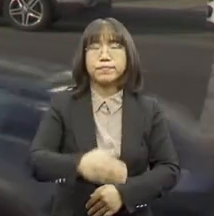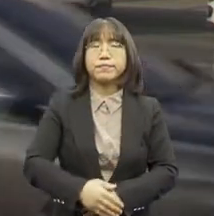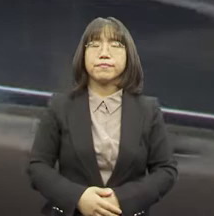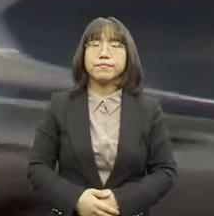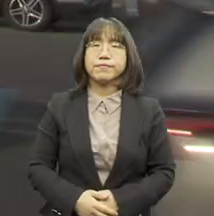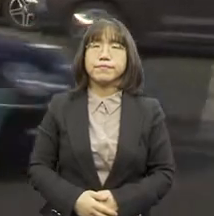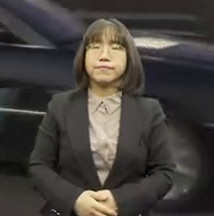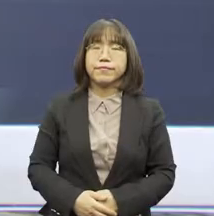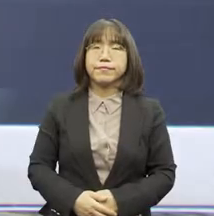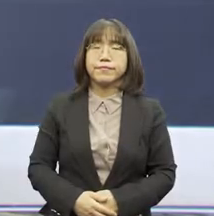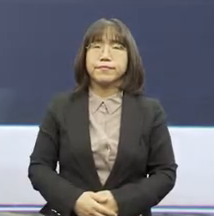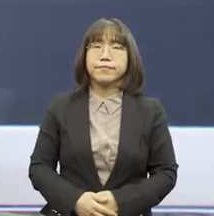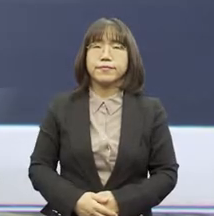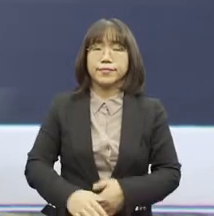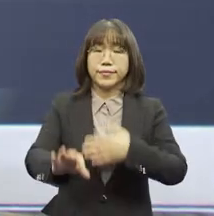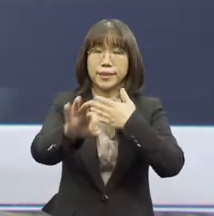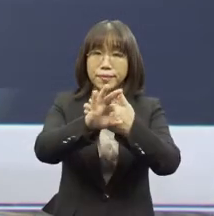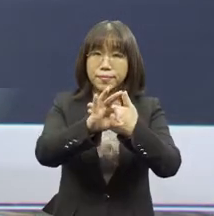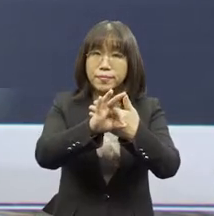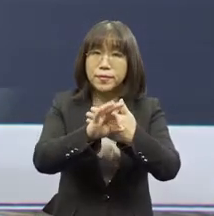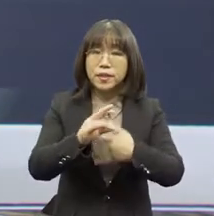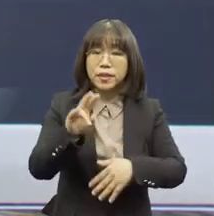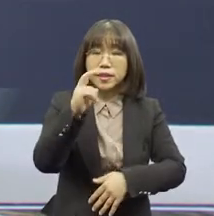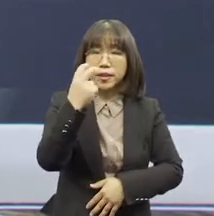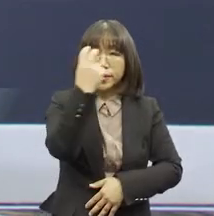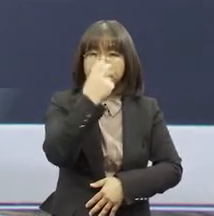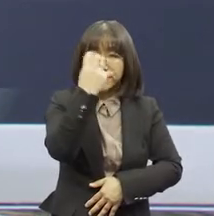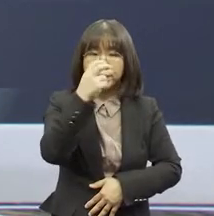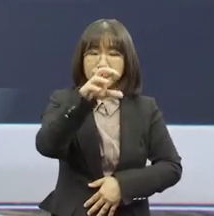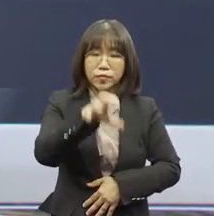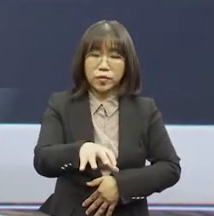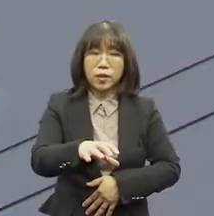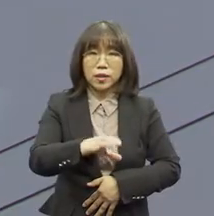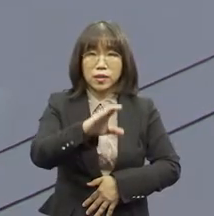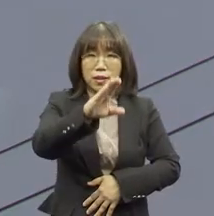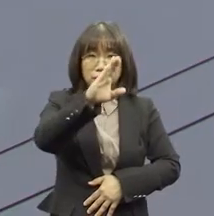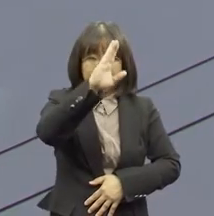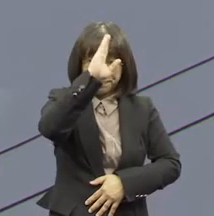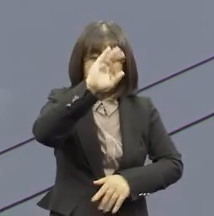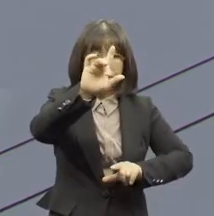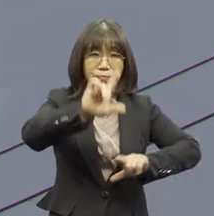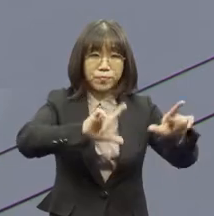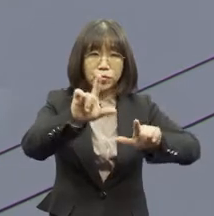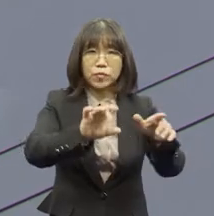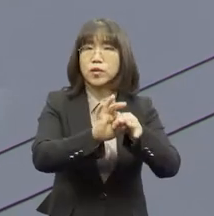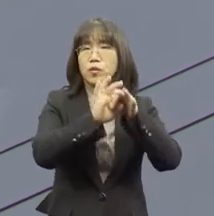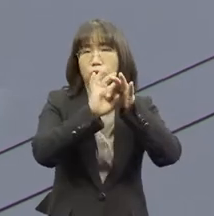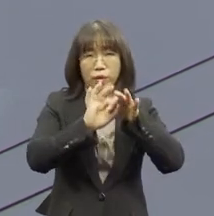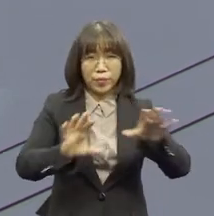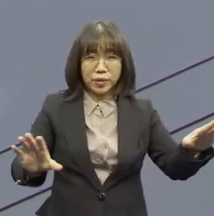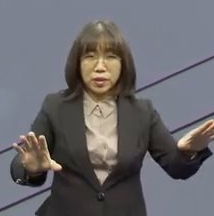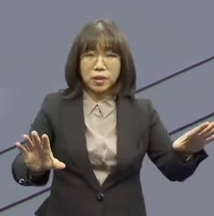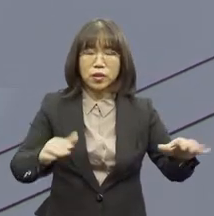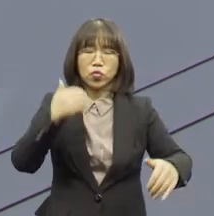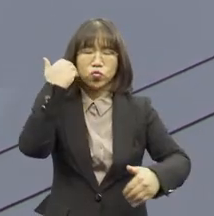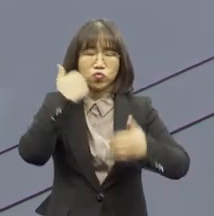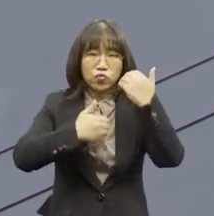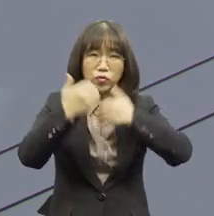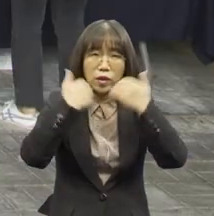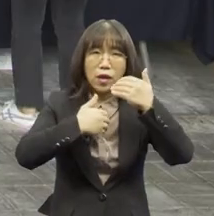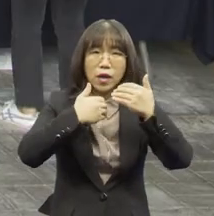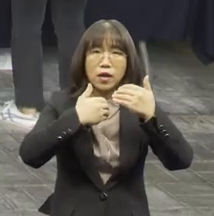선별검사 소를 마련했습니다 임시 선배 검사소 에는 증상 유무 역학적 연관성과 상관없이